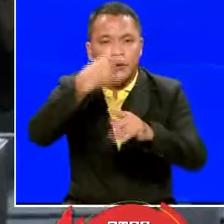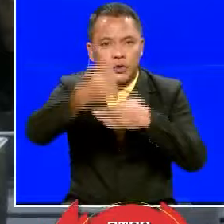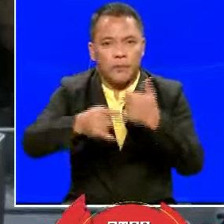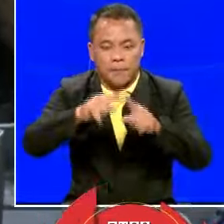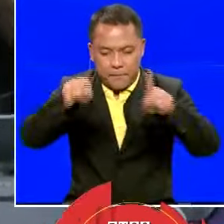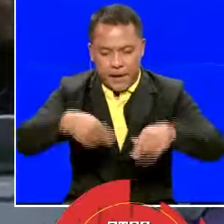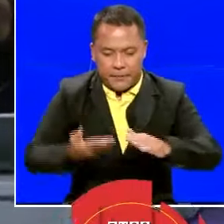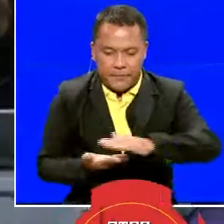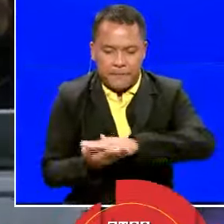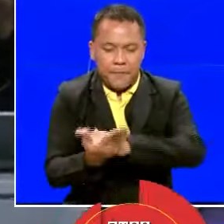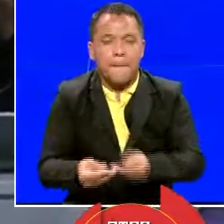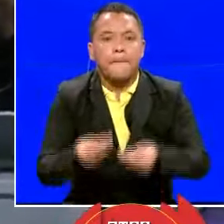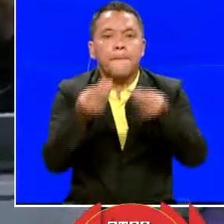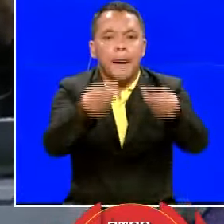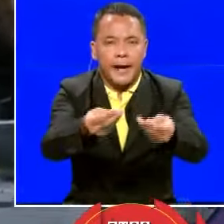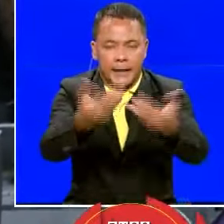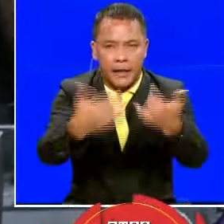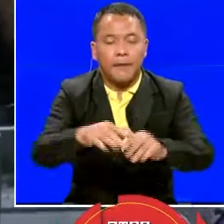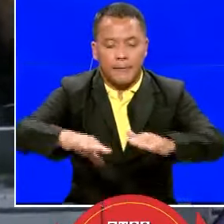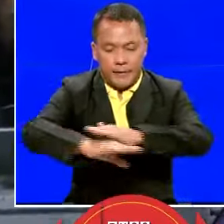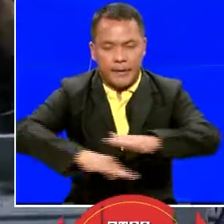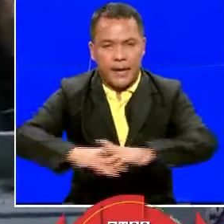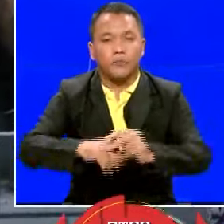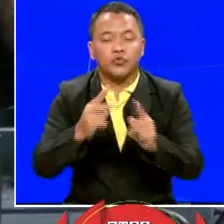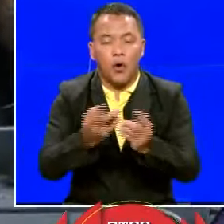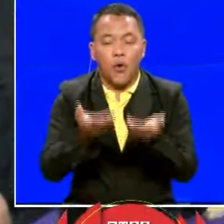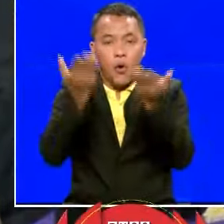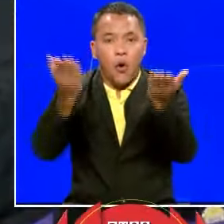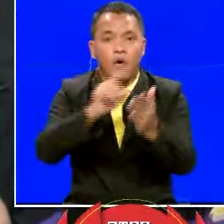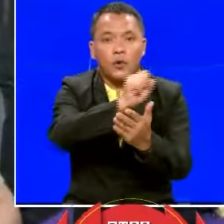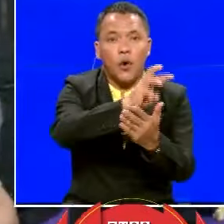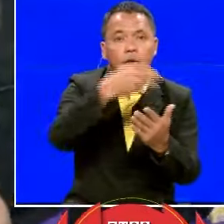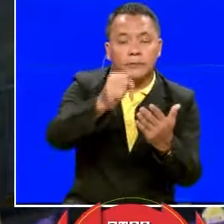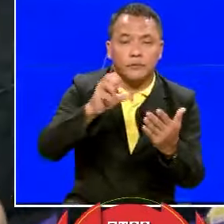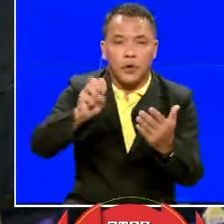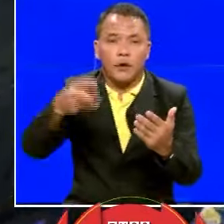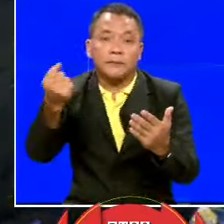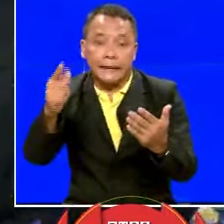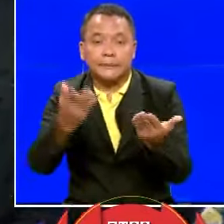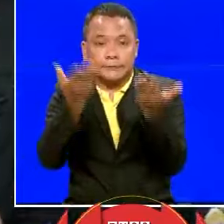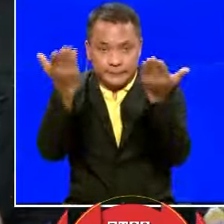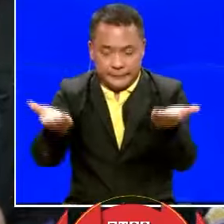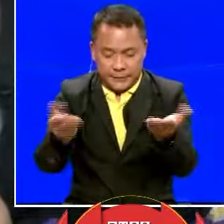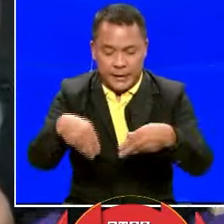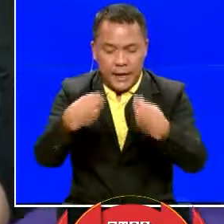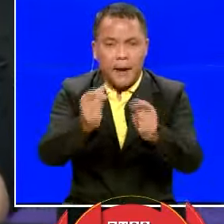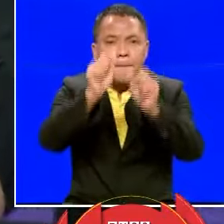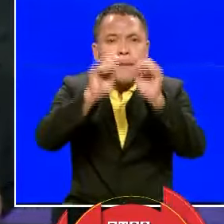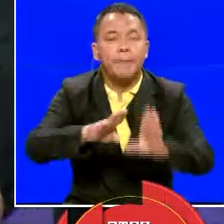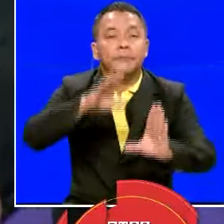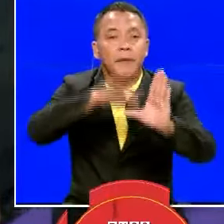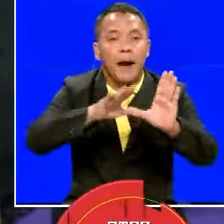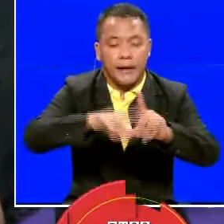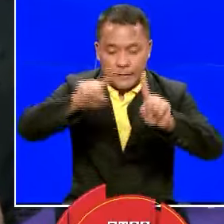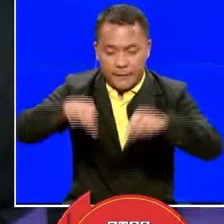การออกใบรับสมัครซึ่งเจ้าหน้าที่จะออกเอกสารให้2ใบก็คือใบสว10และสว11ค่ะซึ่งเป็นแบบรับสมั